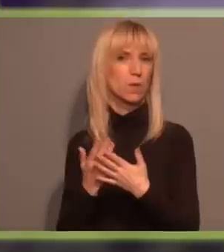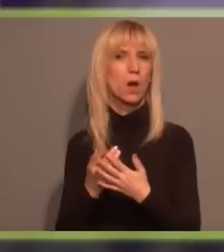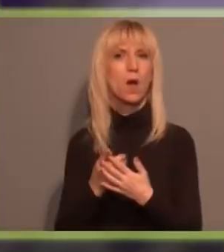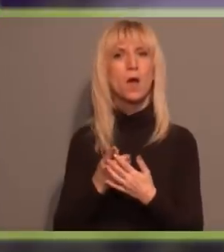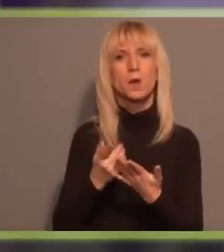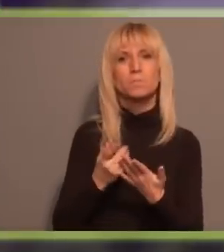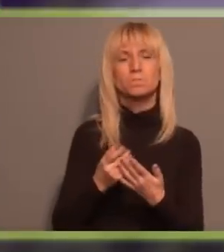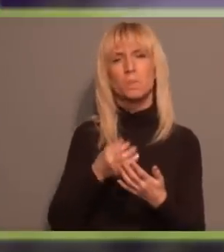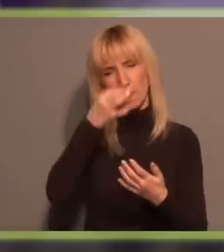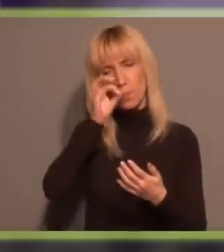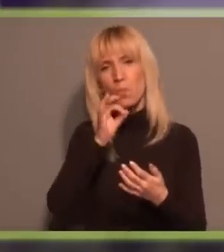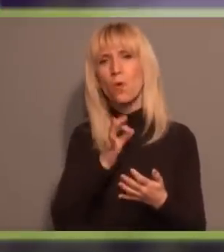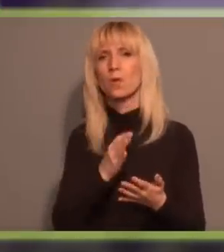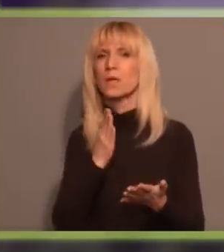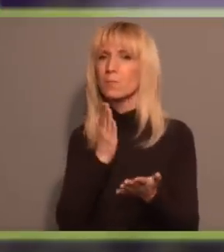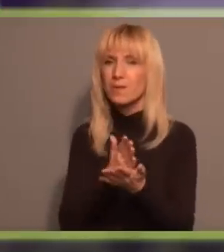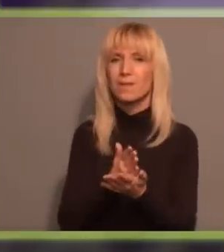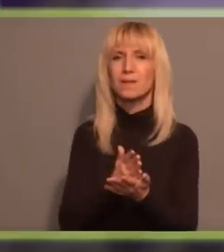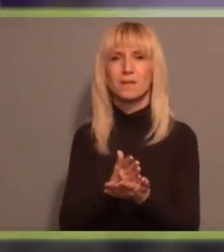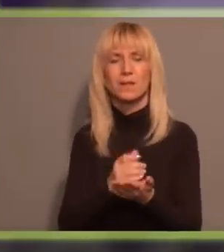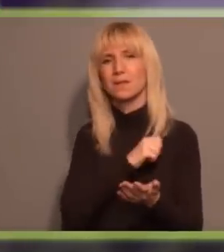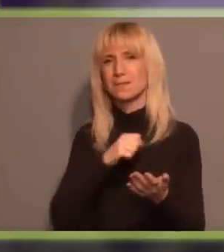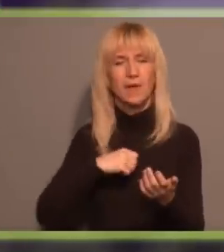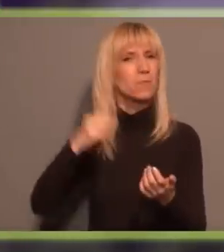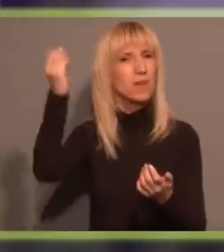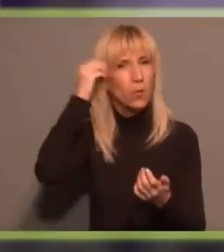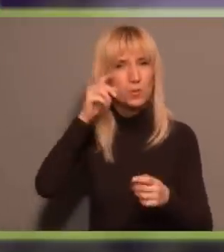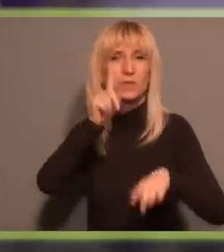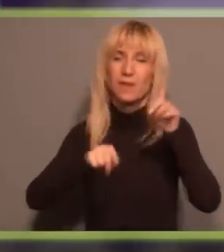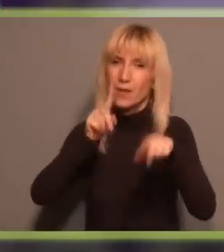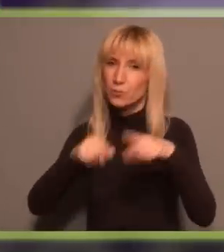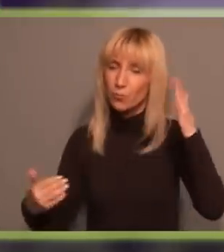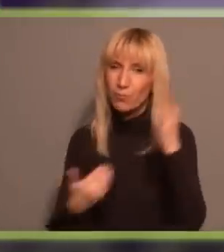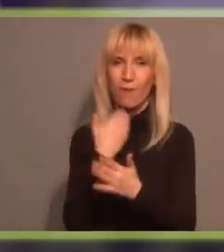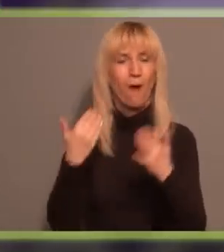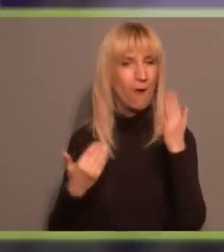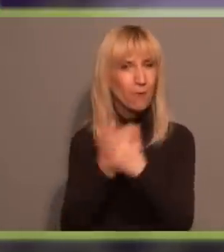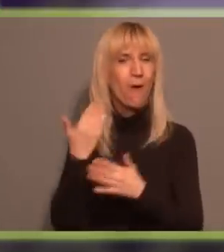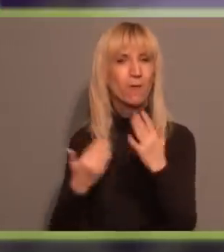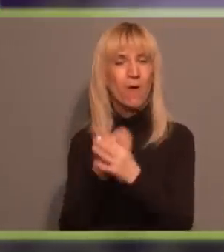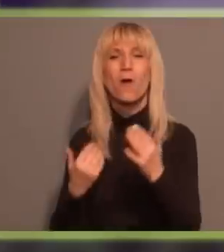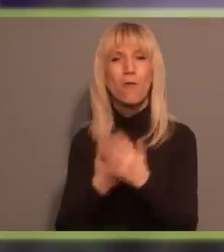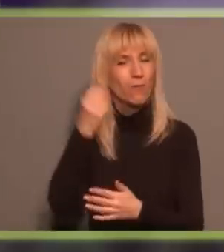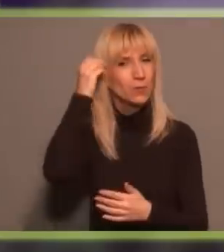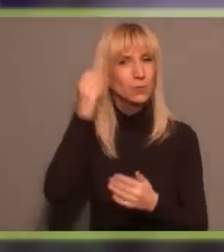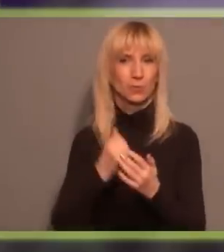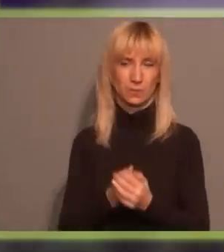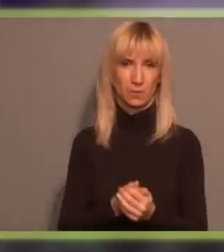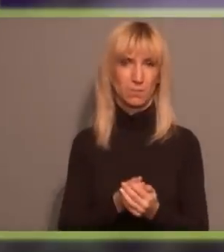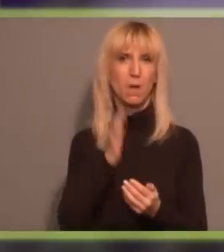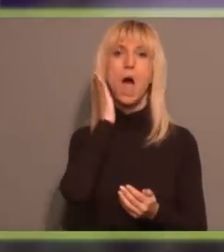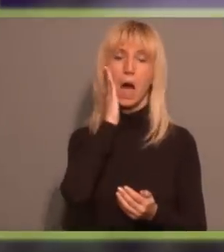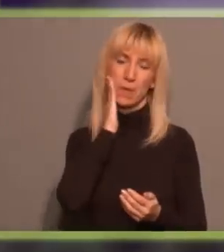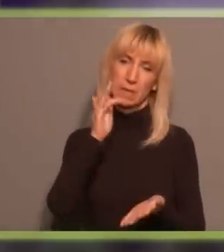Bolje biti naporno, bolje biti nešto novo i prolazi to iskustvo. Amerika je mjesto